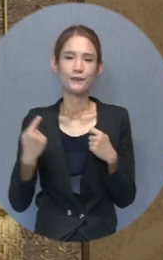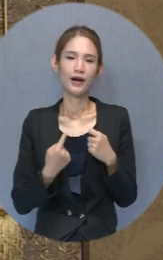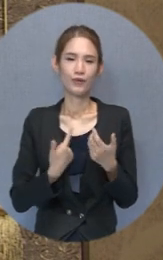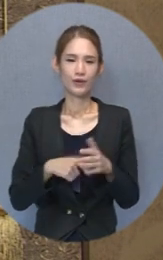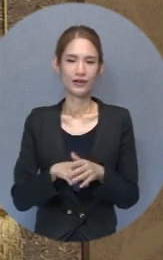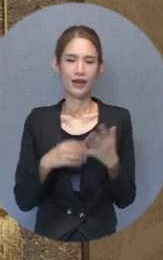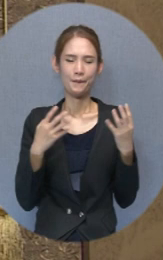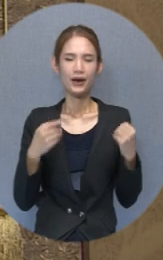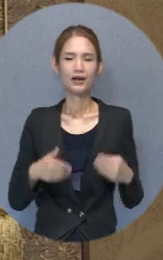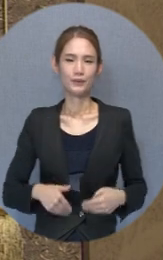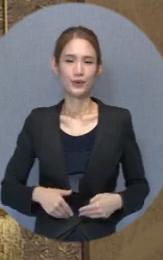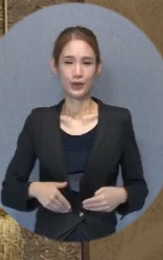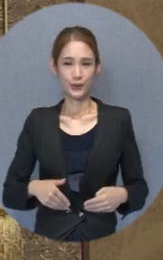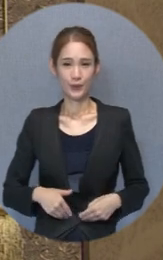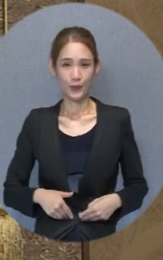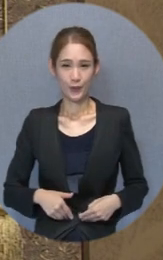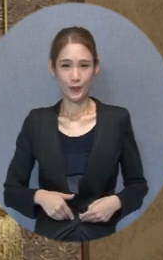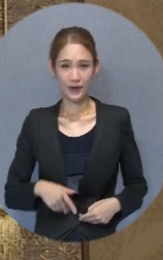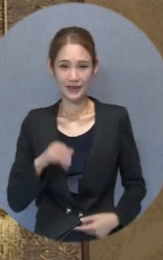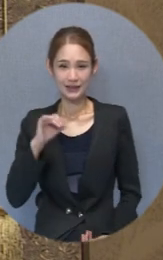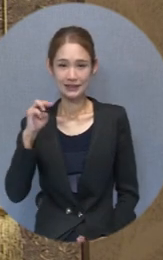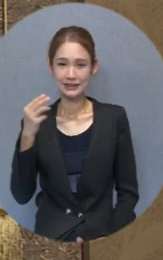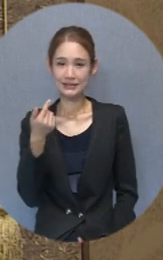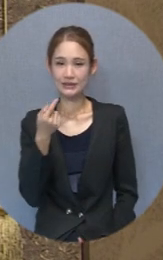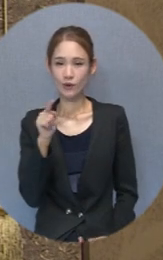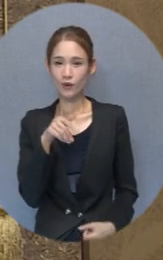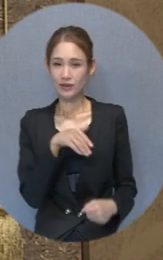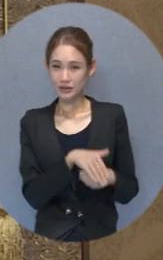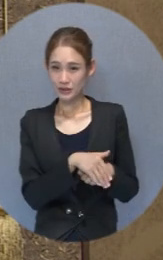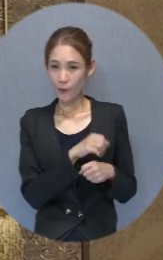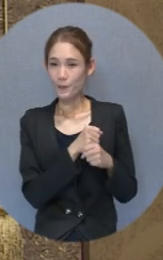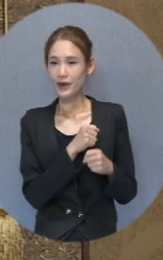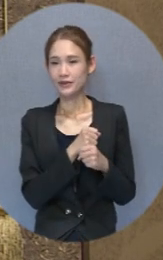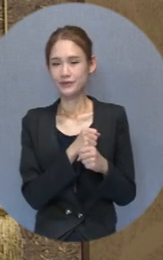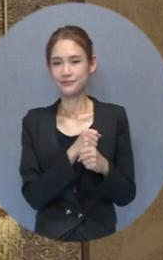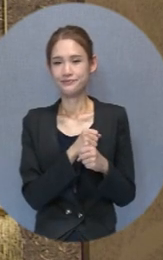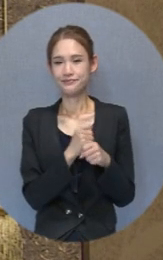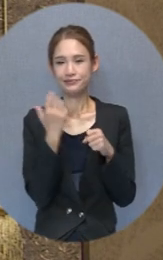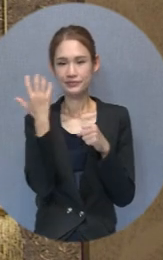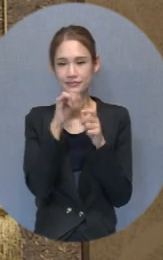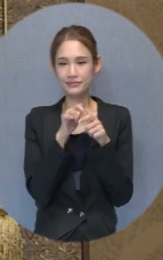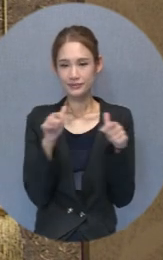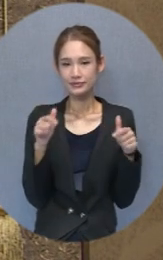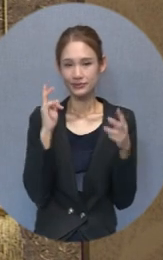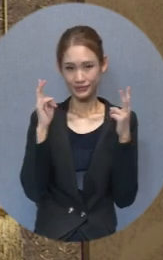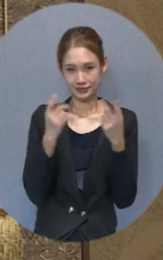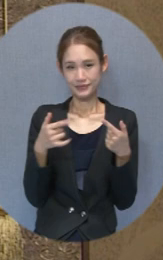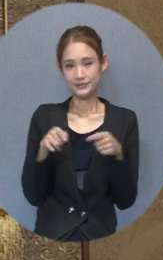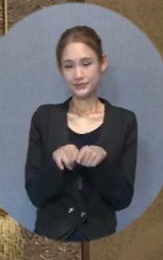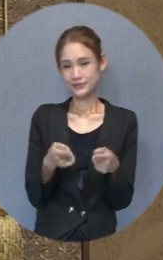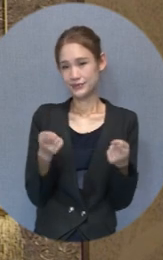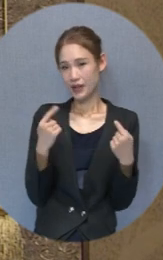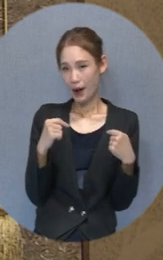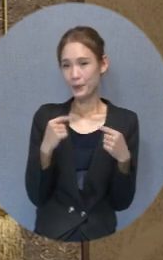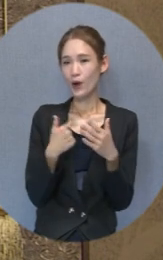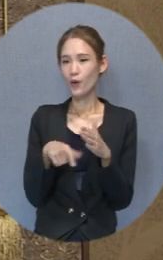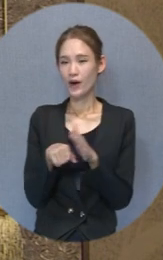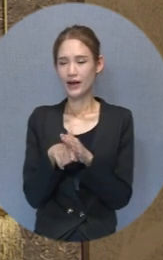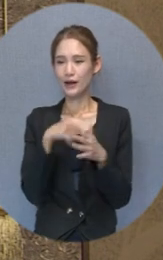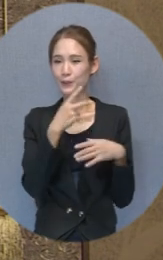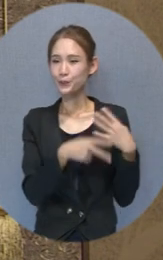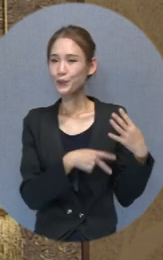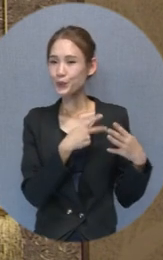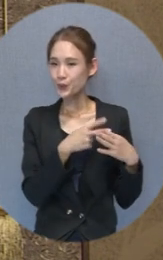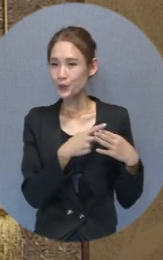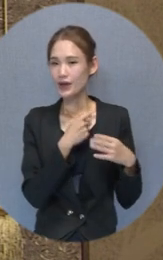필요하다는 걸 알게 되었죠. 그래서 이제 키트화를 시키고 일반인들이나 기업에서 참여할 수 있는 봉사활동으로 프로그램을